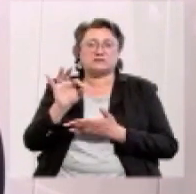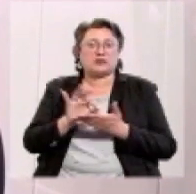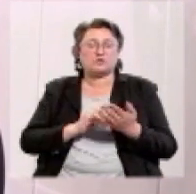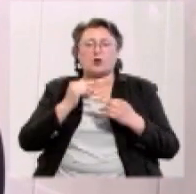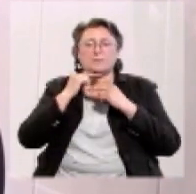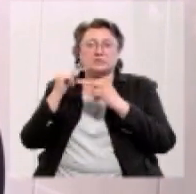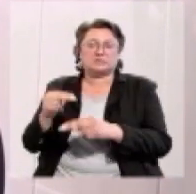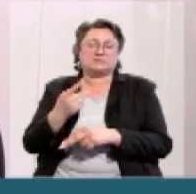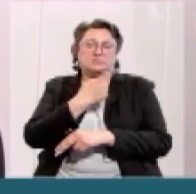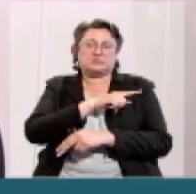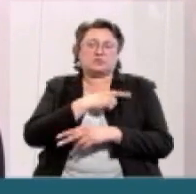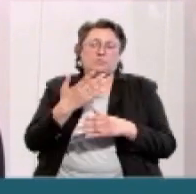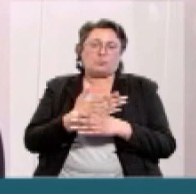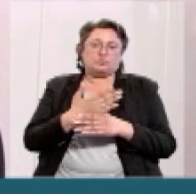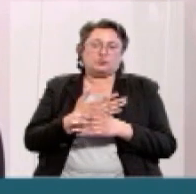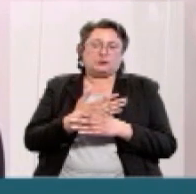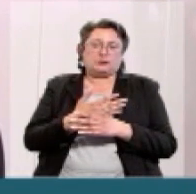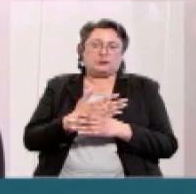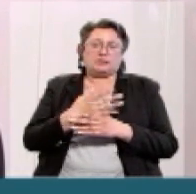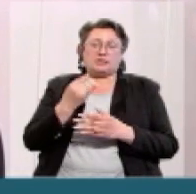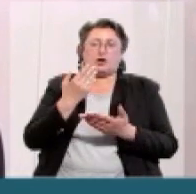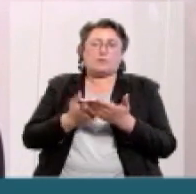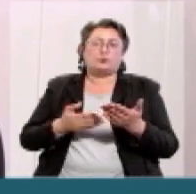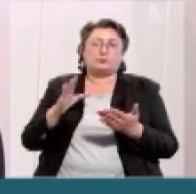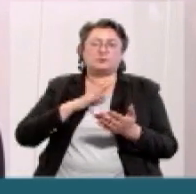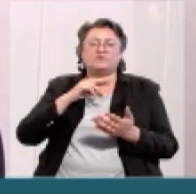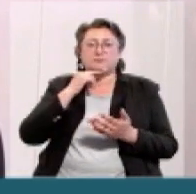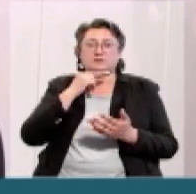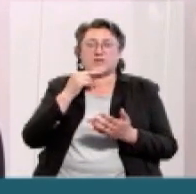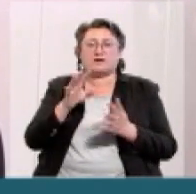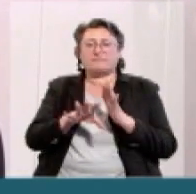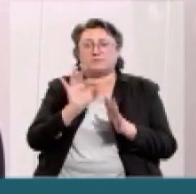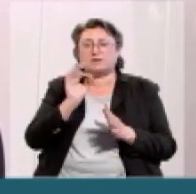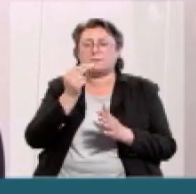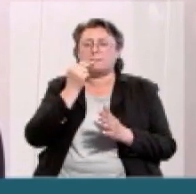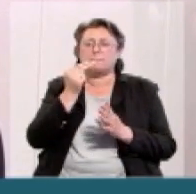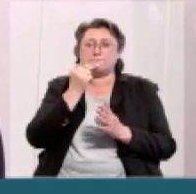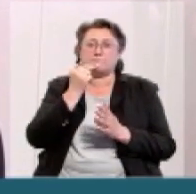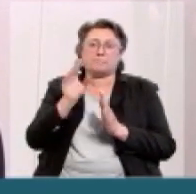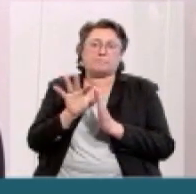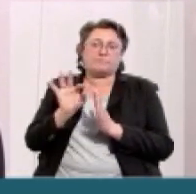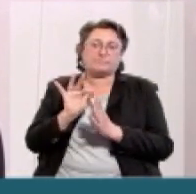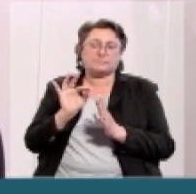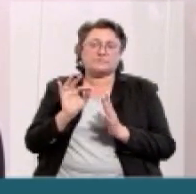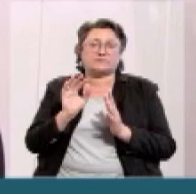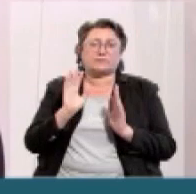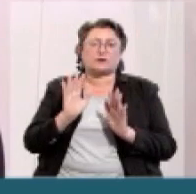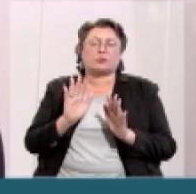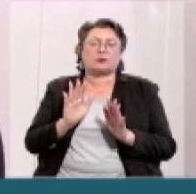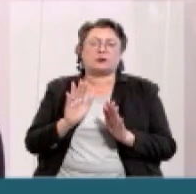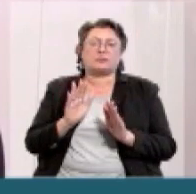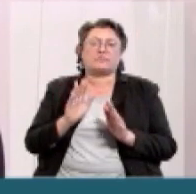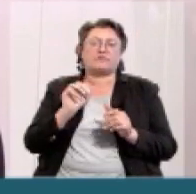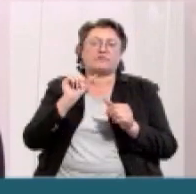мамандандырылған медициналық ұйымға медициналық көмекке жүгініңіз. Тамақ өнімдерін таңдау және сатып алу кезінде мұқият болуды. Оларды тек белгіленген